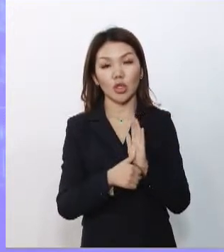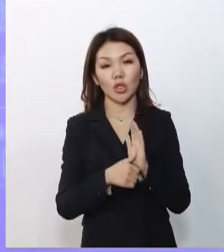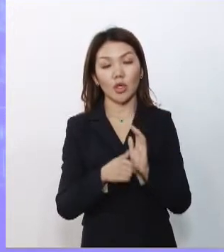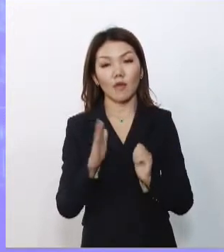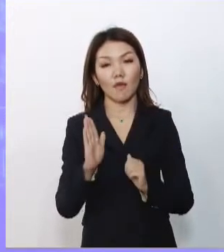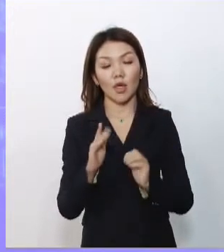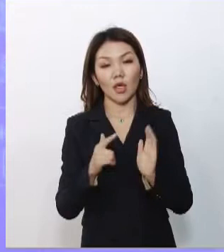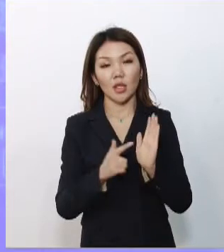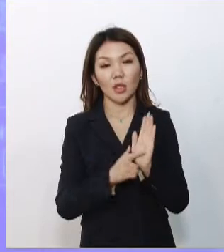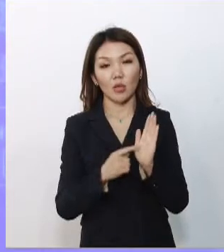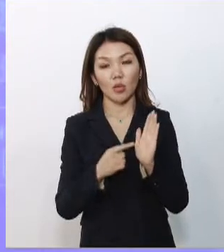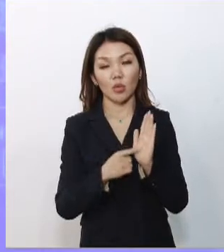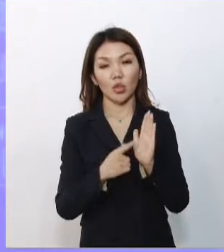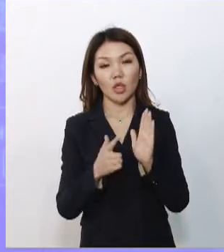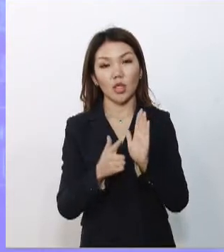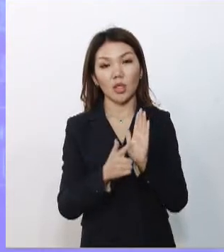на